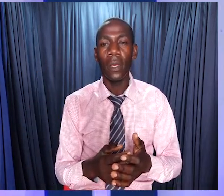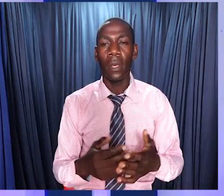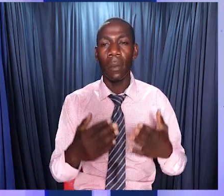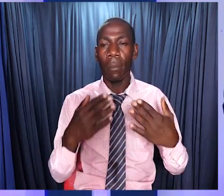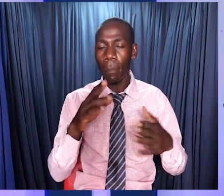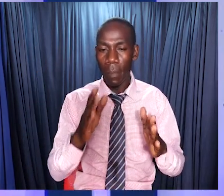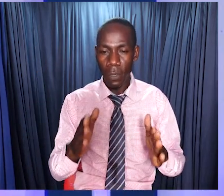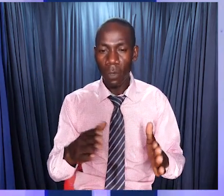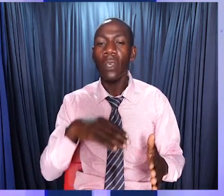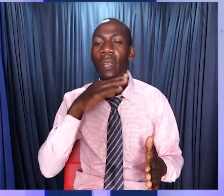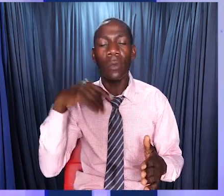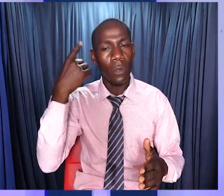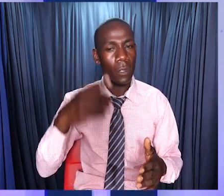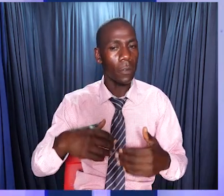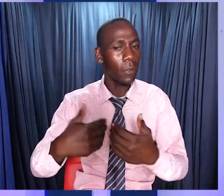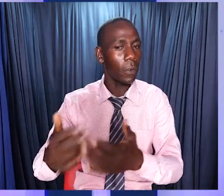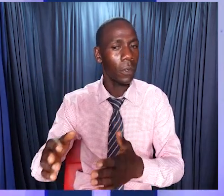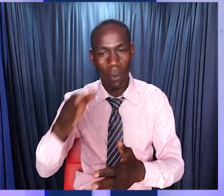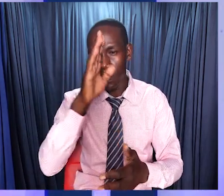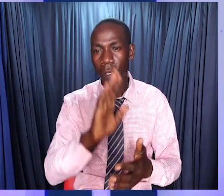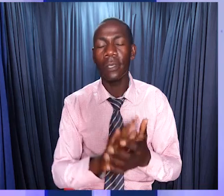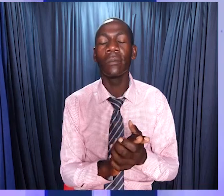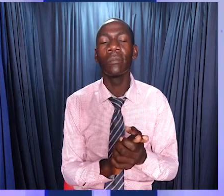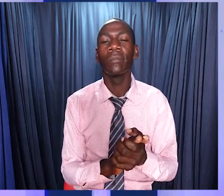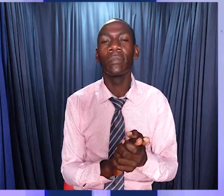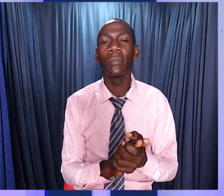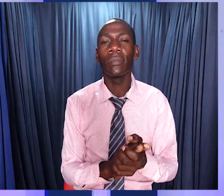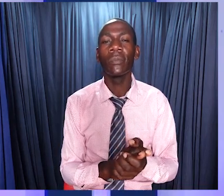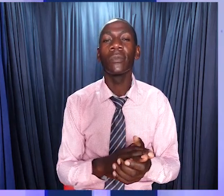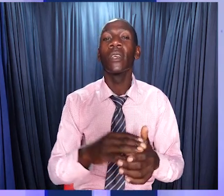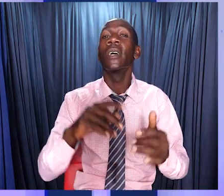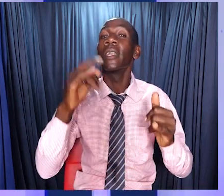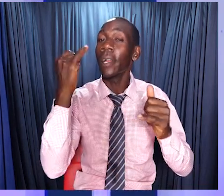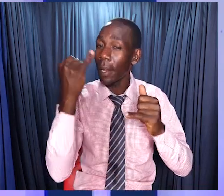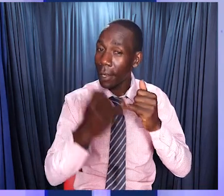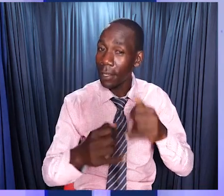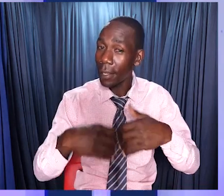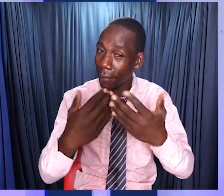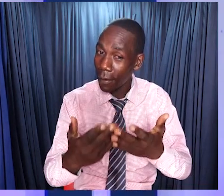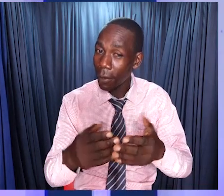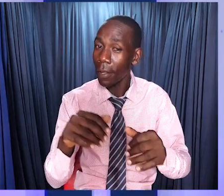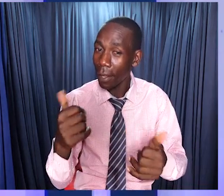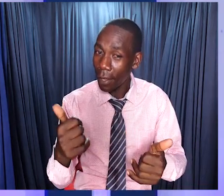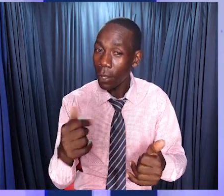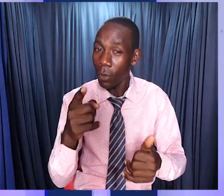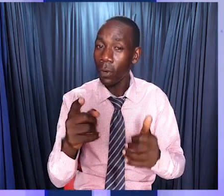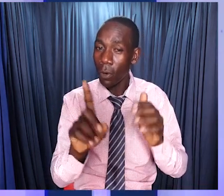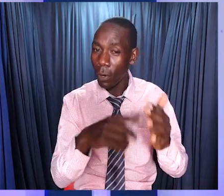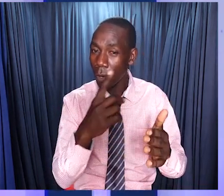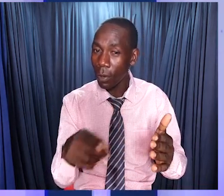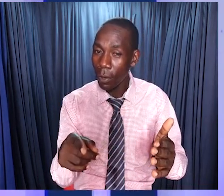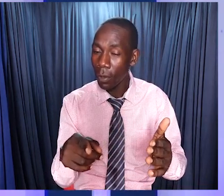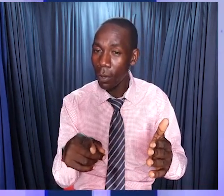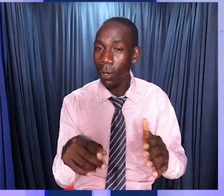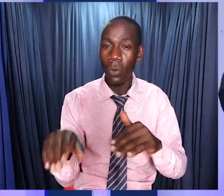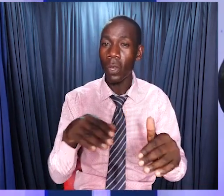maana amekataa Mungu. One will perish because he has rejected God. La mwisho wakapewa, okay. Lastly they were given. Umeasi. You've rebelled.